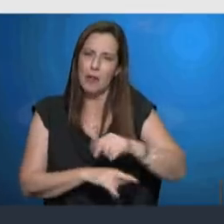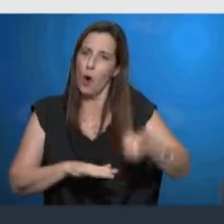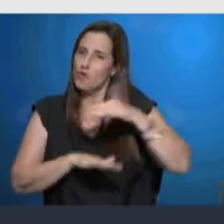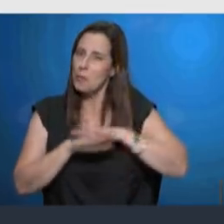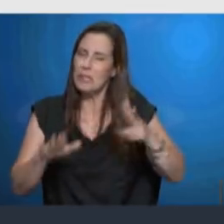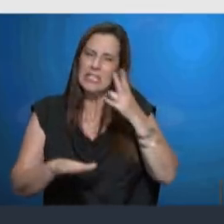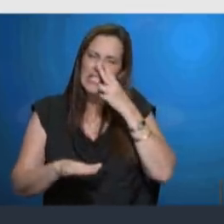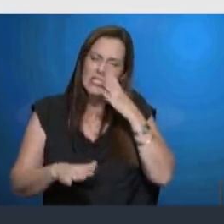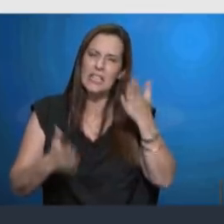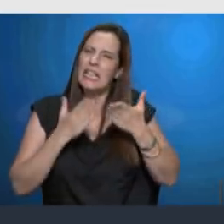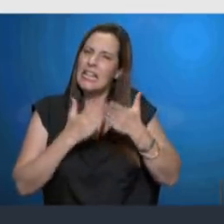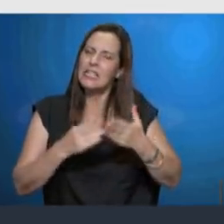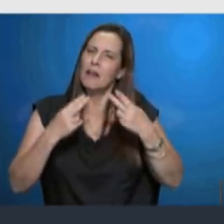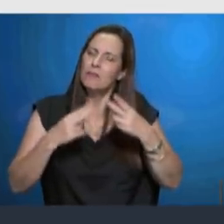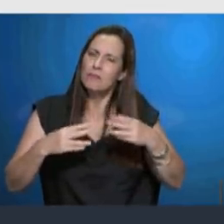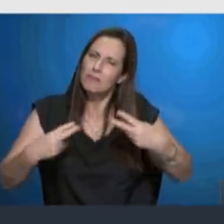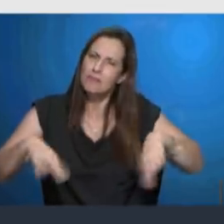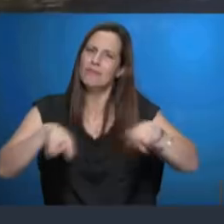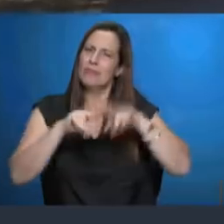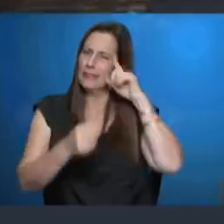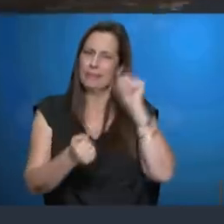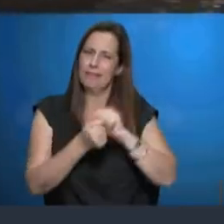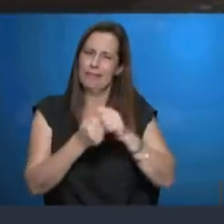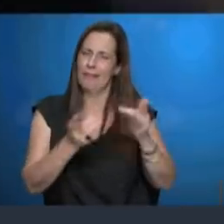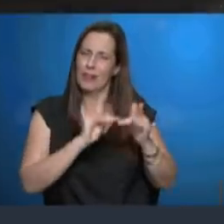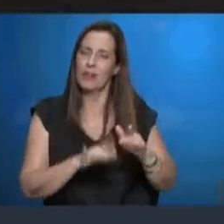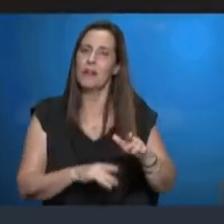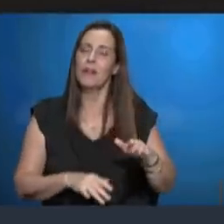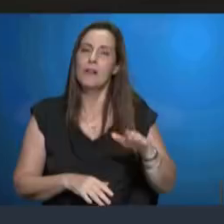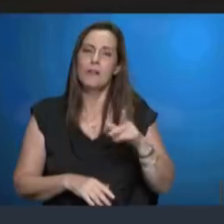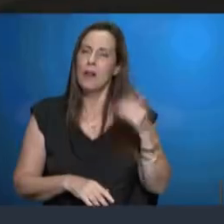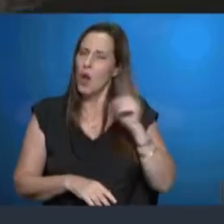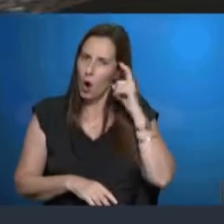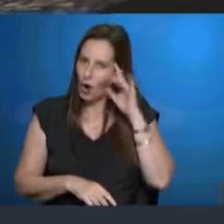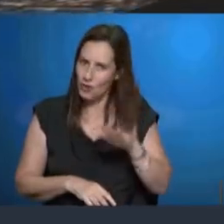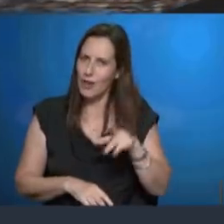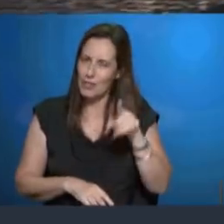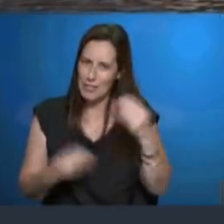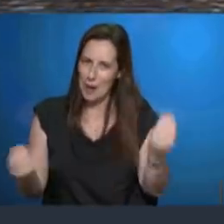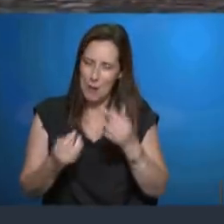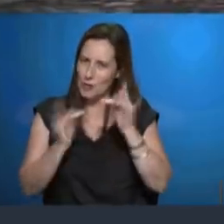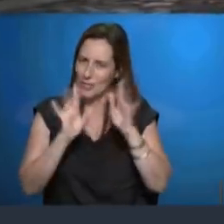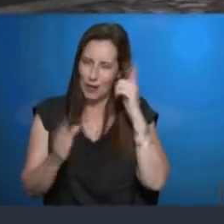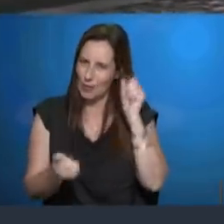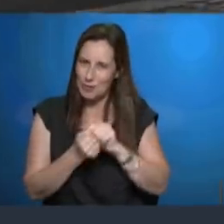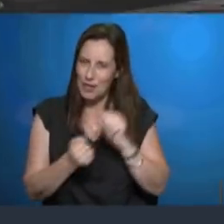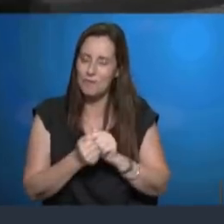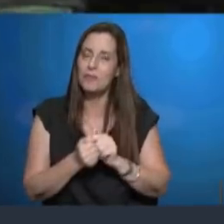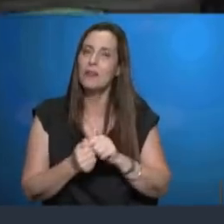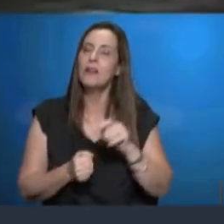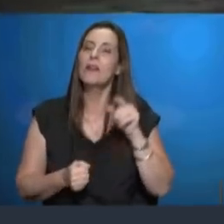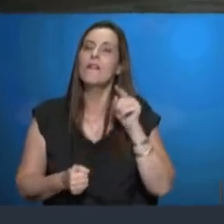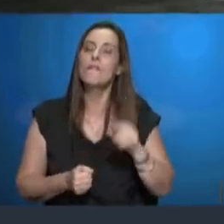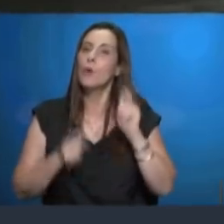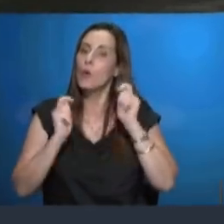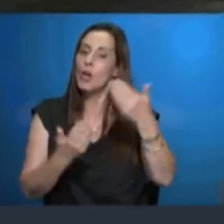מועצה ניסיתי לסייע בפתרון הסכסוך המטופש. מערכת החוק לא חשבה כנראה שמדובר בסכסוך מטופש, ונגד עמקים